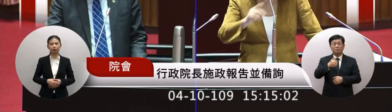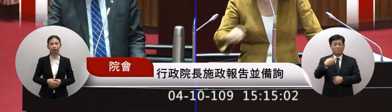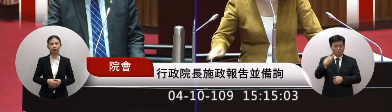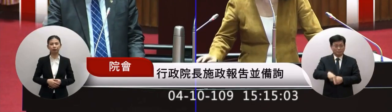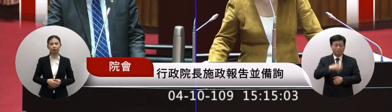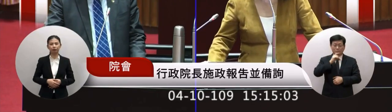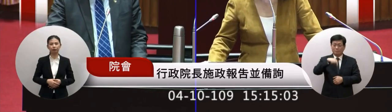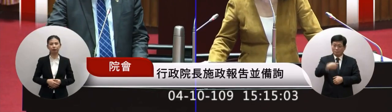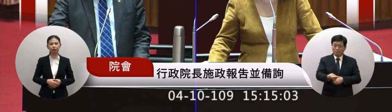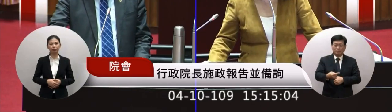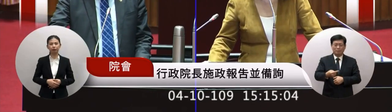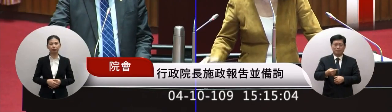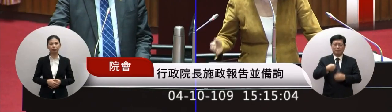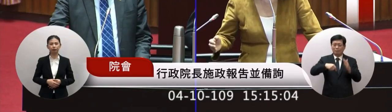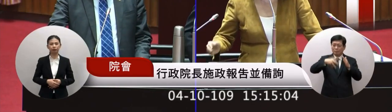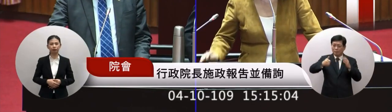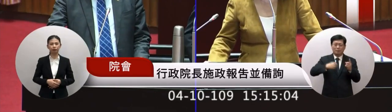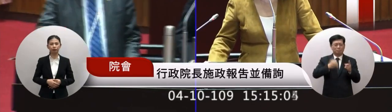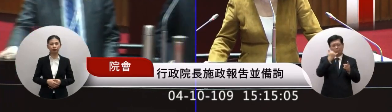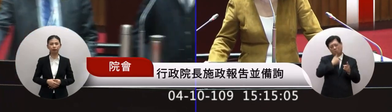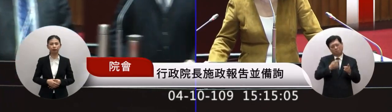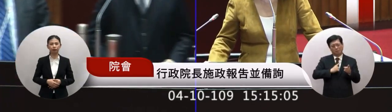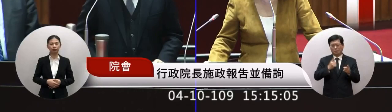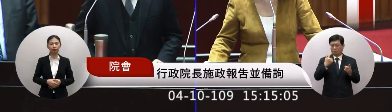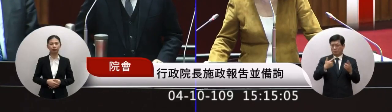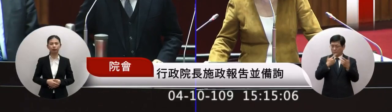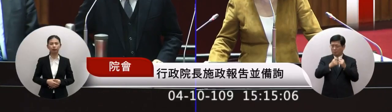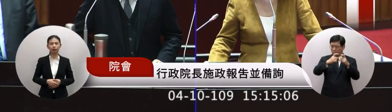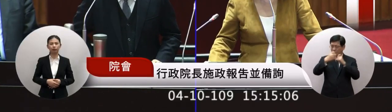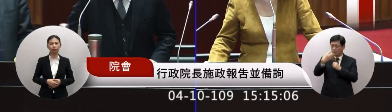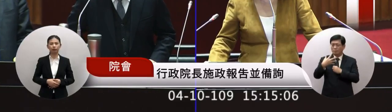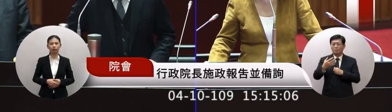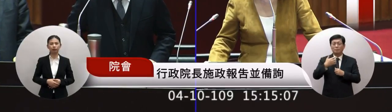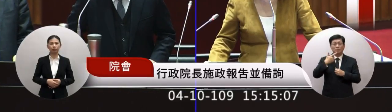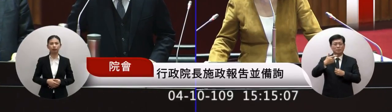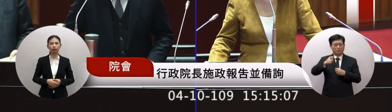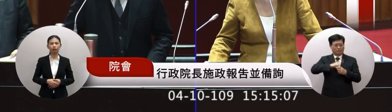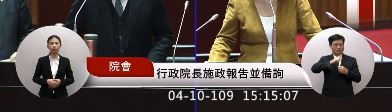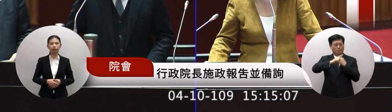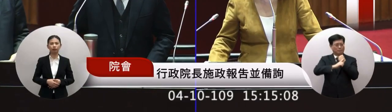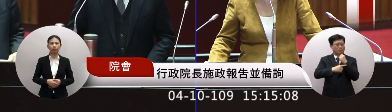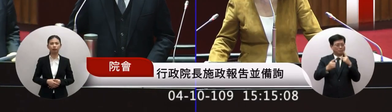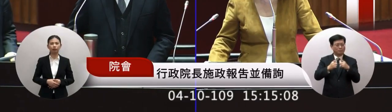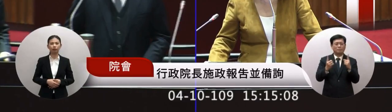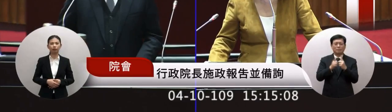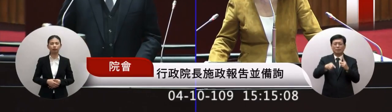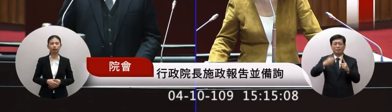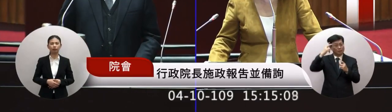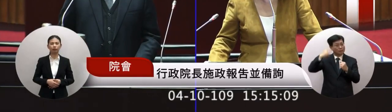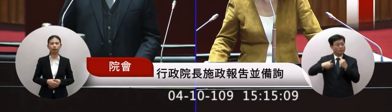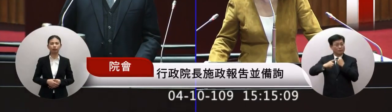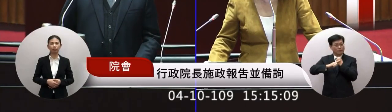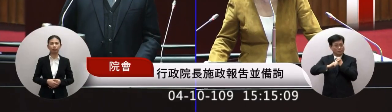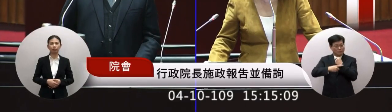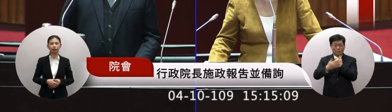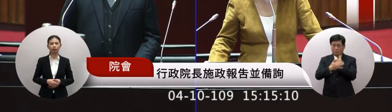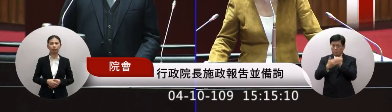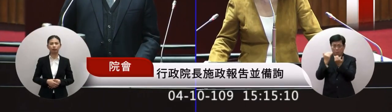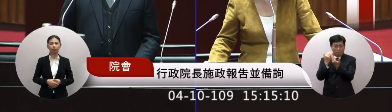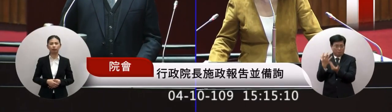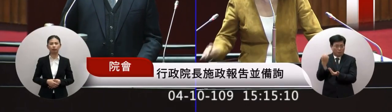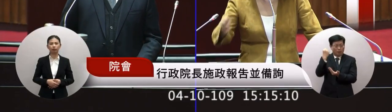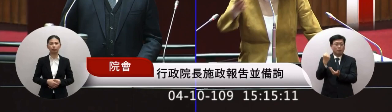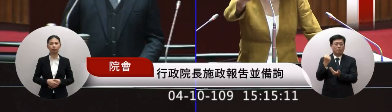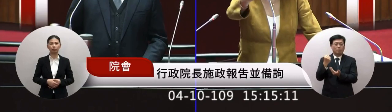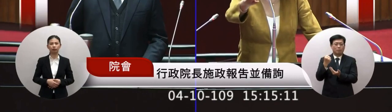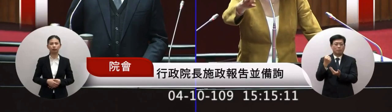我下一个问题呢，院长，可能这个院长会比较合适回答，因为院长是法律人啊，对于这个宪法保障隐私权也非